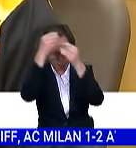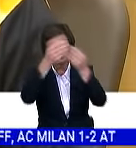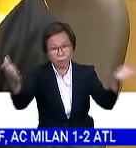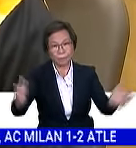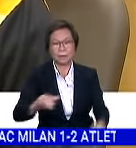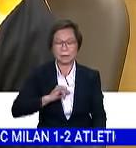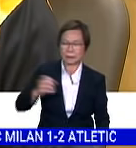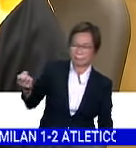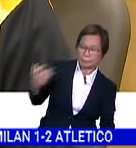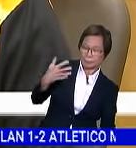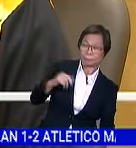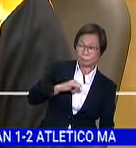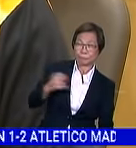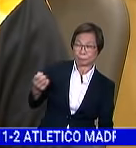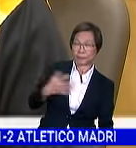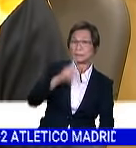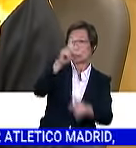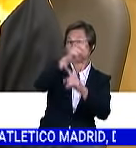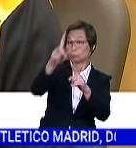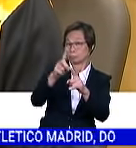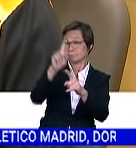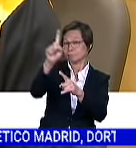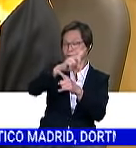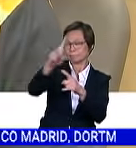Nah, saya dimaklumkan satu tarikh telah pun